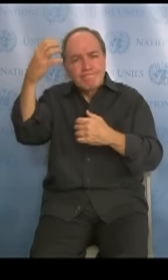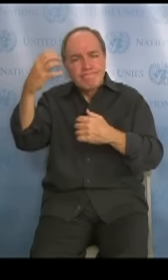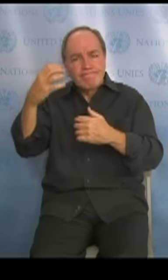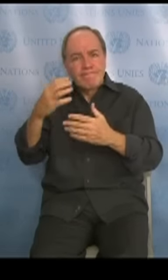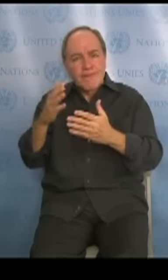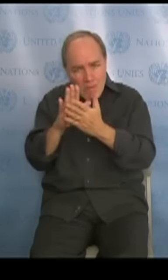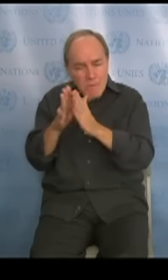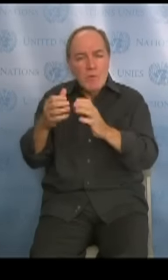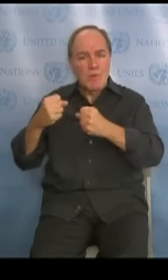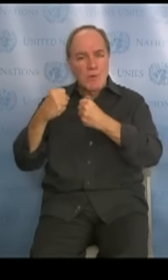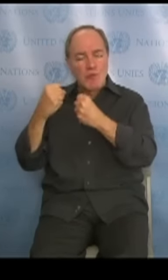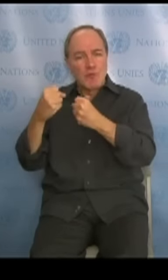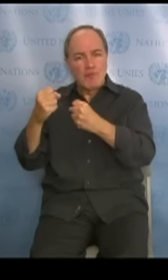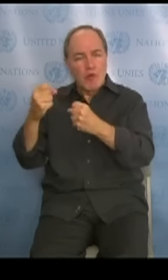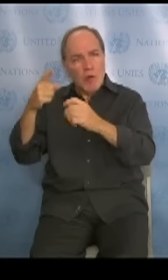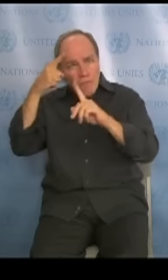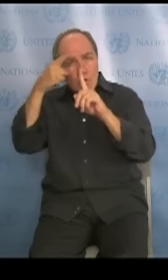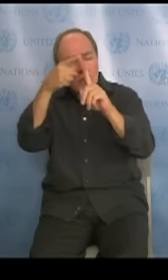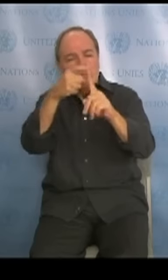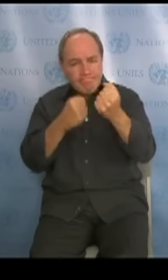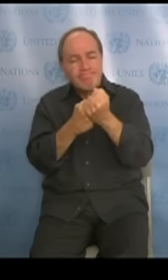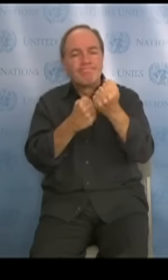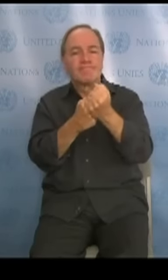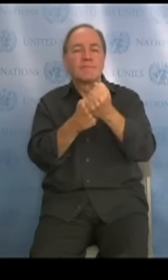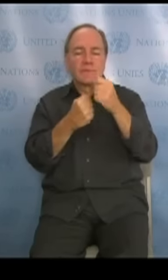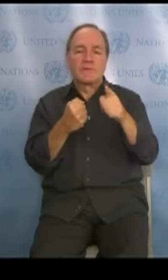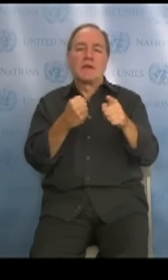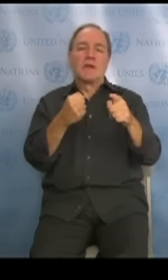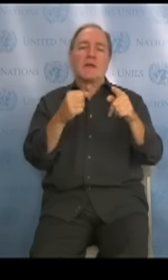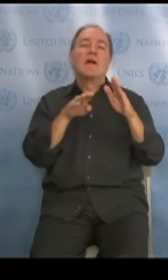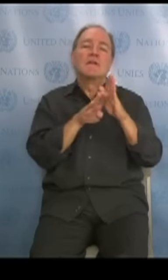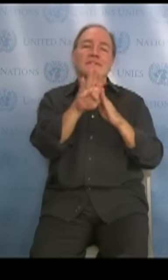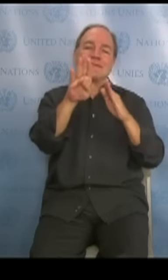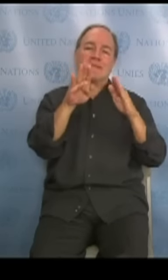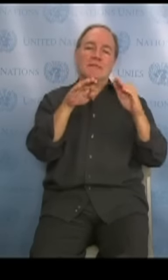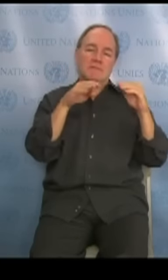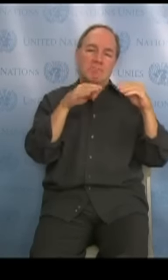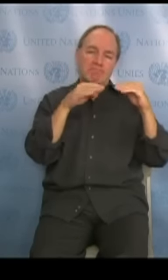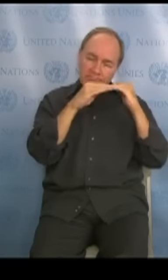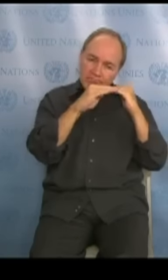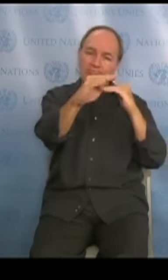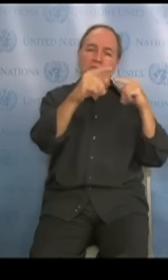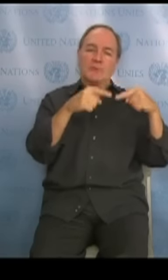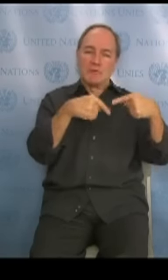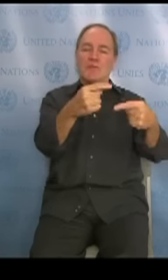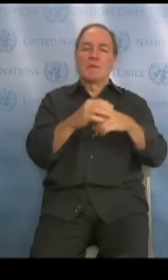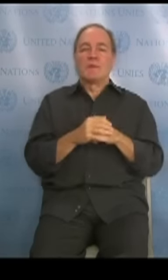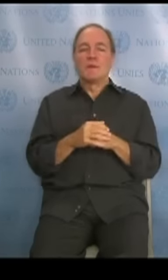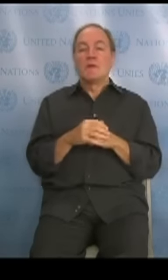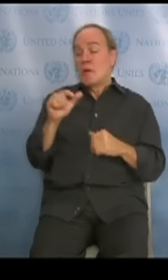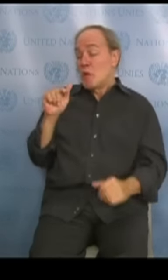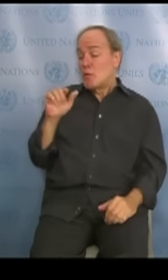L'expérience togolaise dans ce domaine a démontré une fois encore que le développement repose